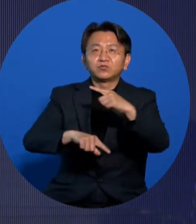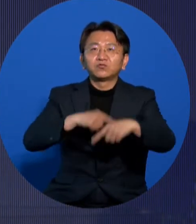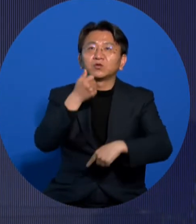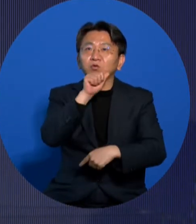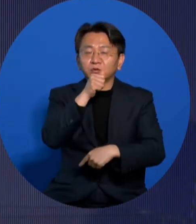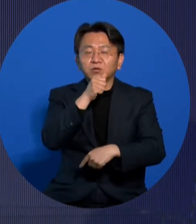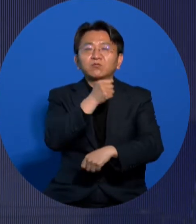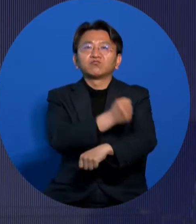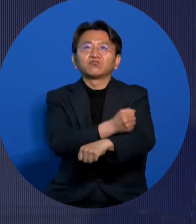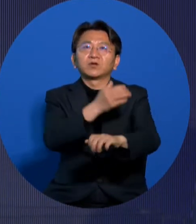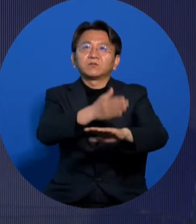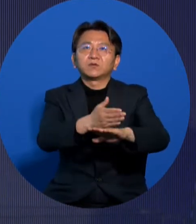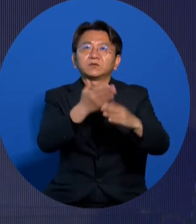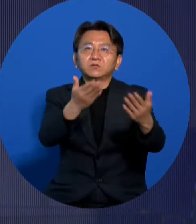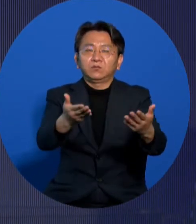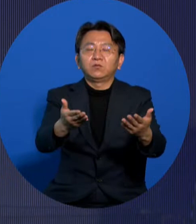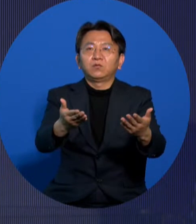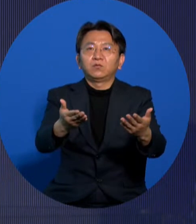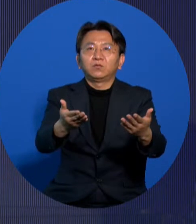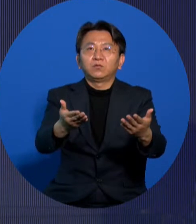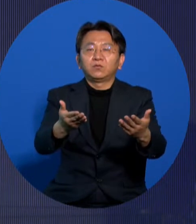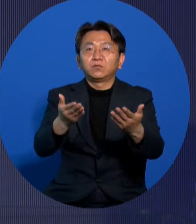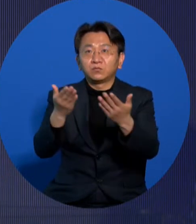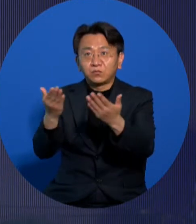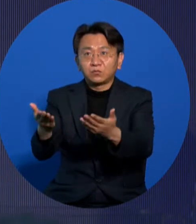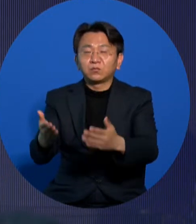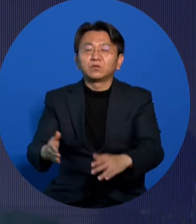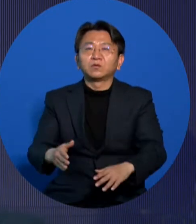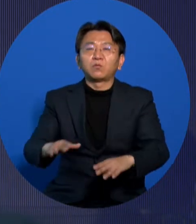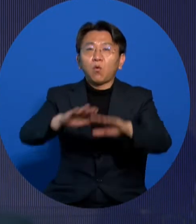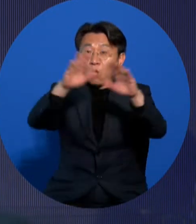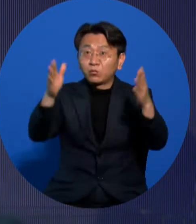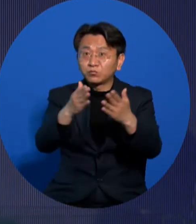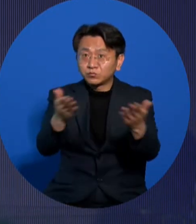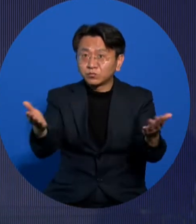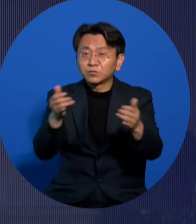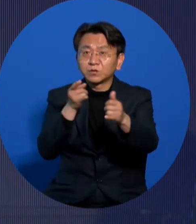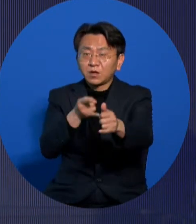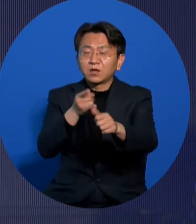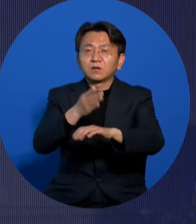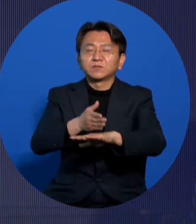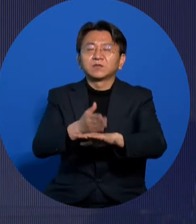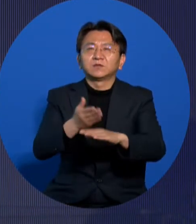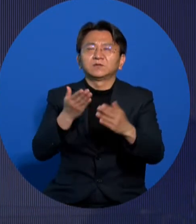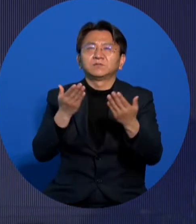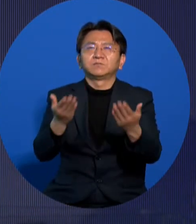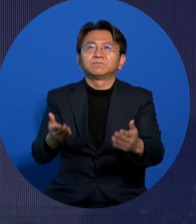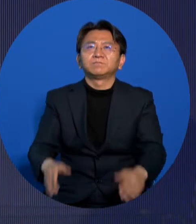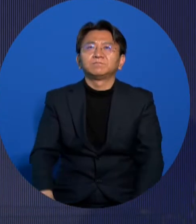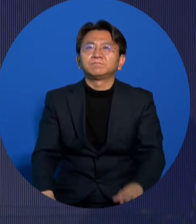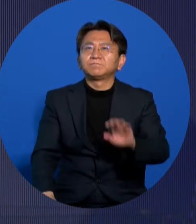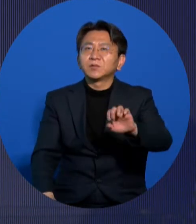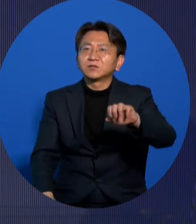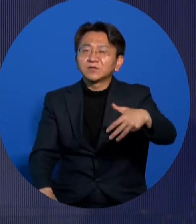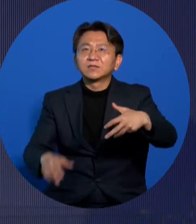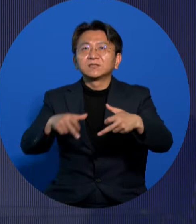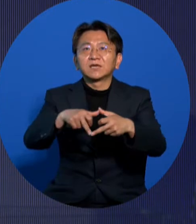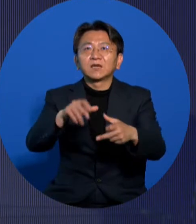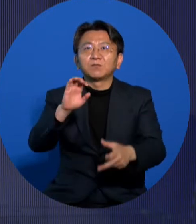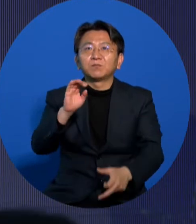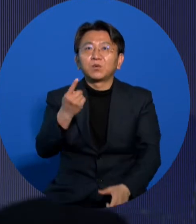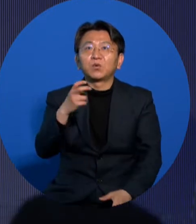감사드리고 실무진 모든 분들께도 감사드립니다. 저희가 이번 평창 장애